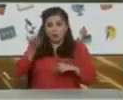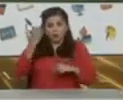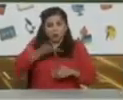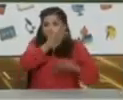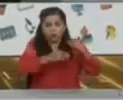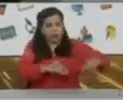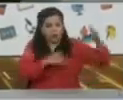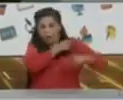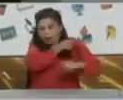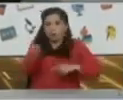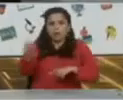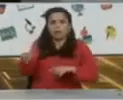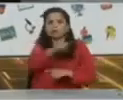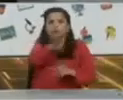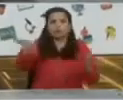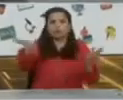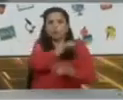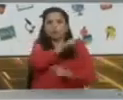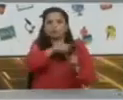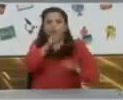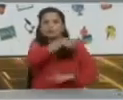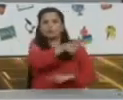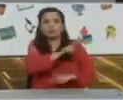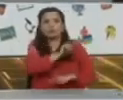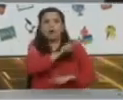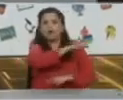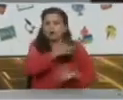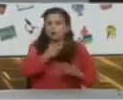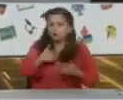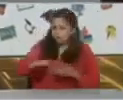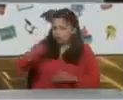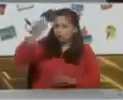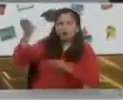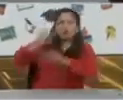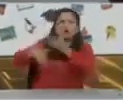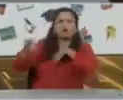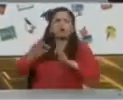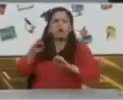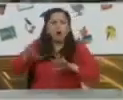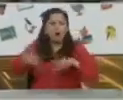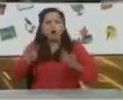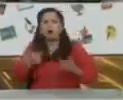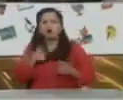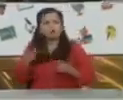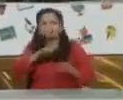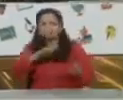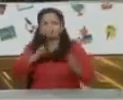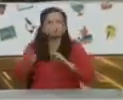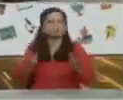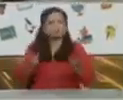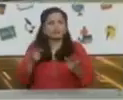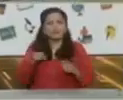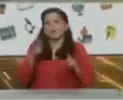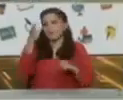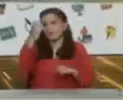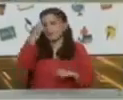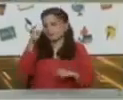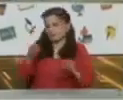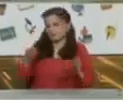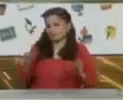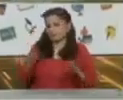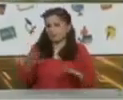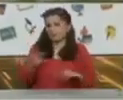हैं और समस्या यहीं से शुरू होती है। हम